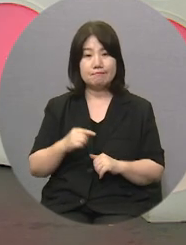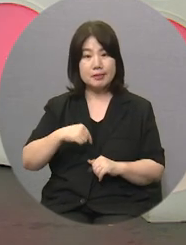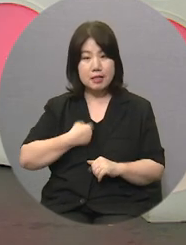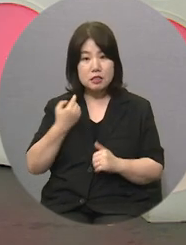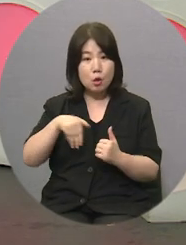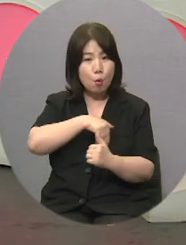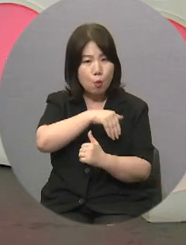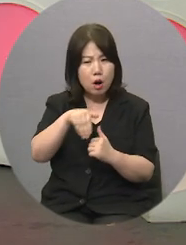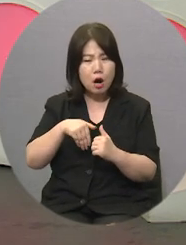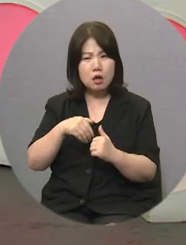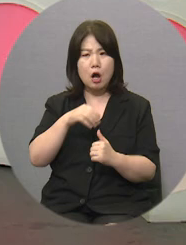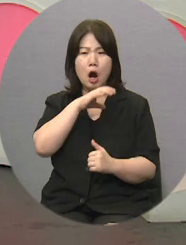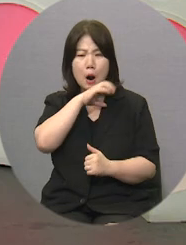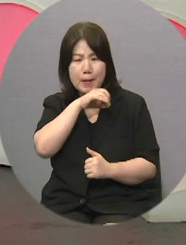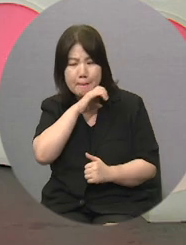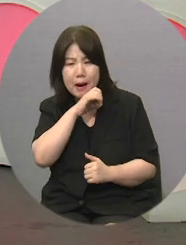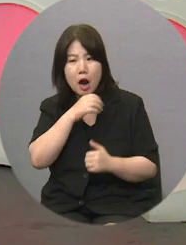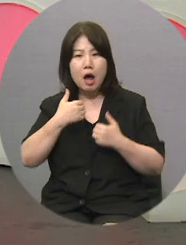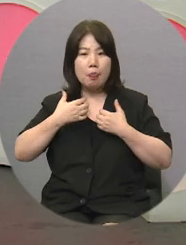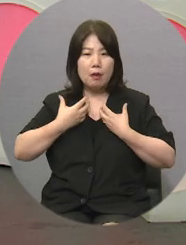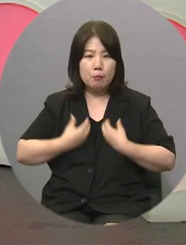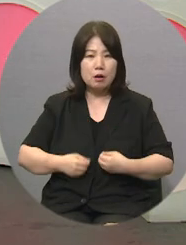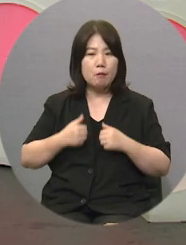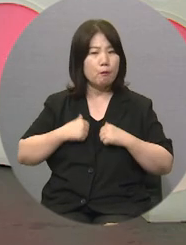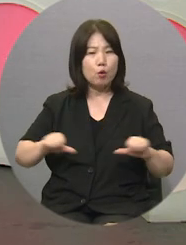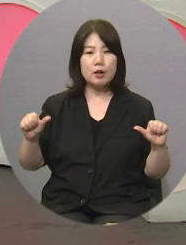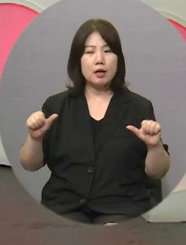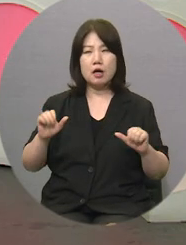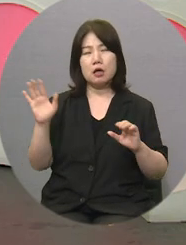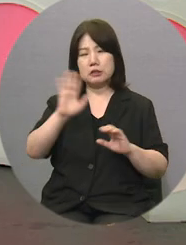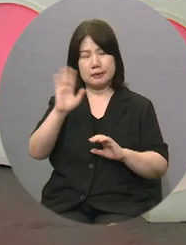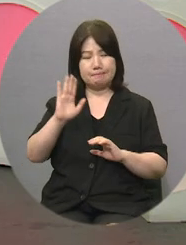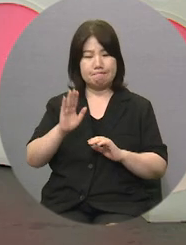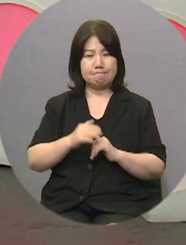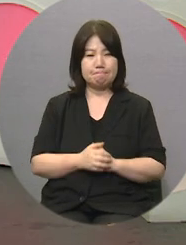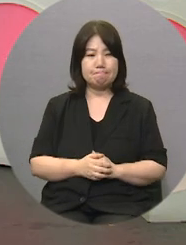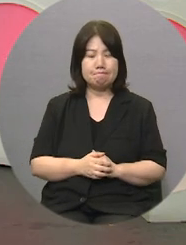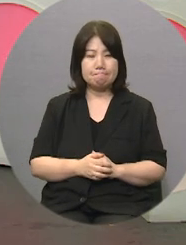자신의 환경을 원망하며 좌절하거나 포기하기 싫었습니다.